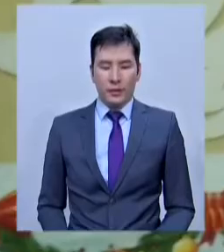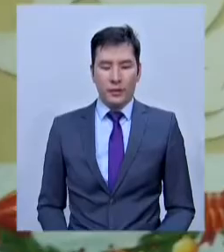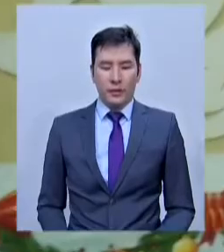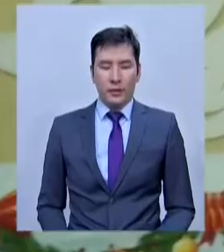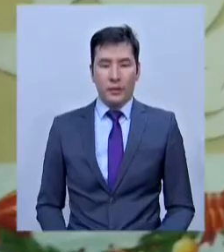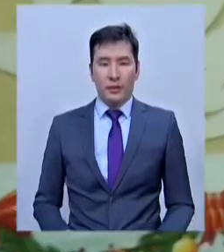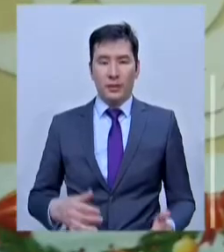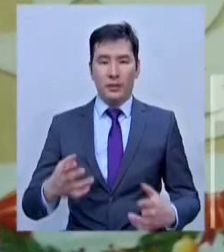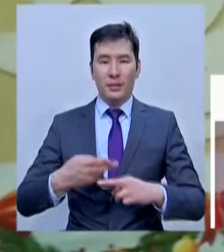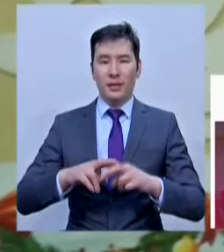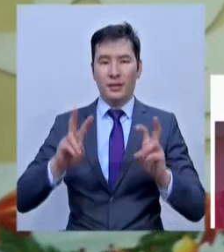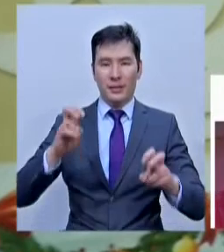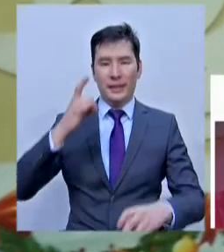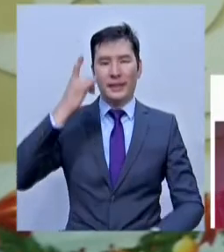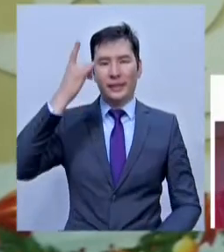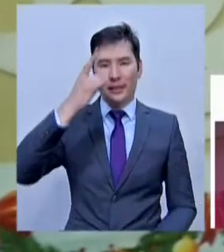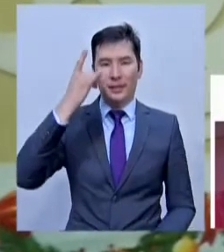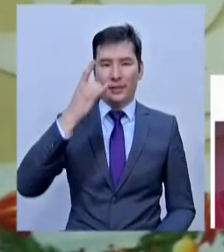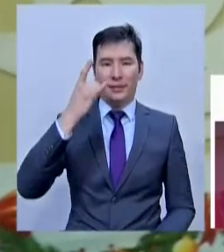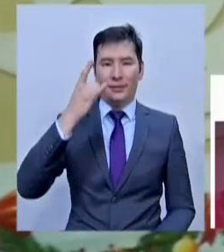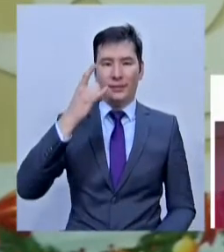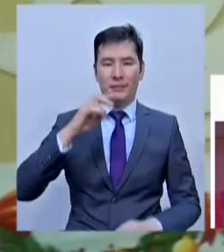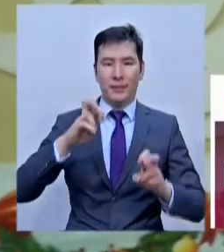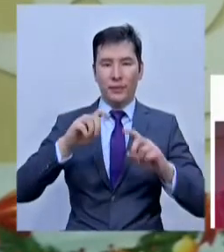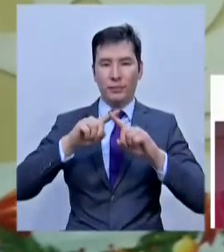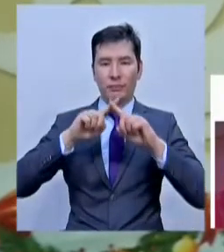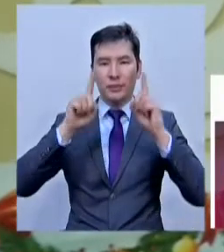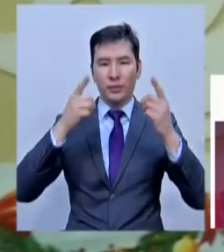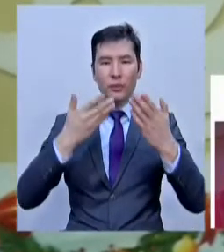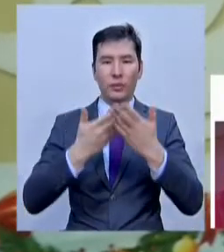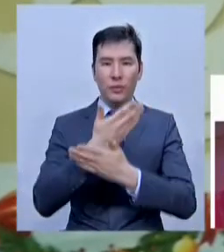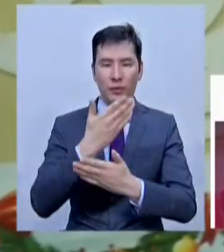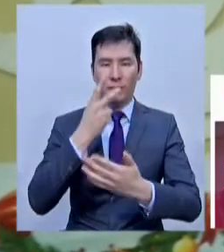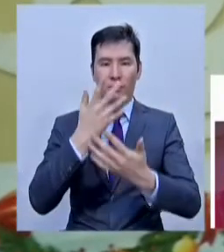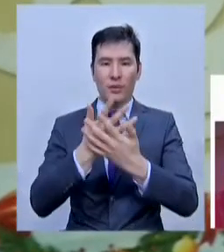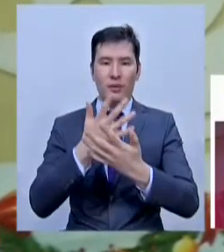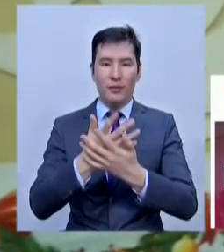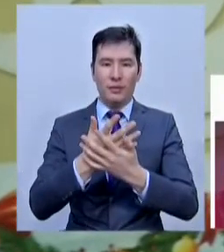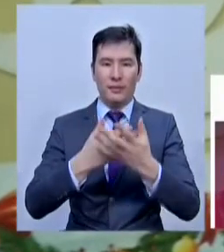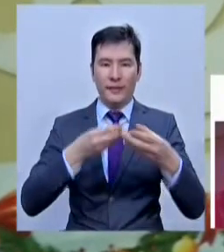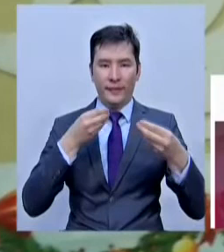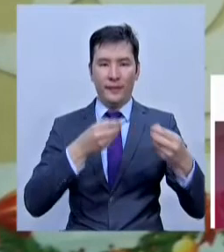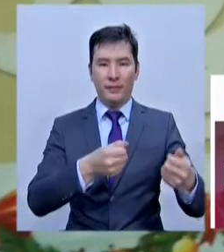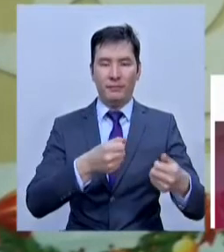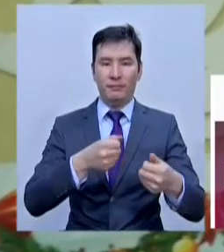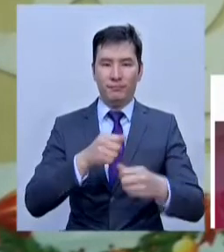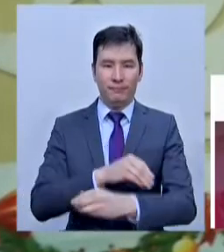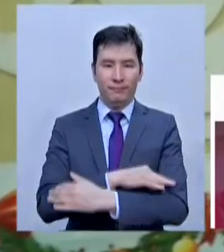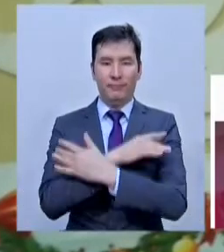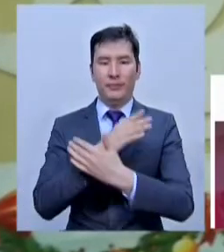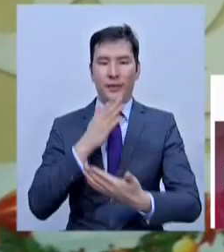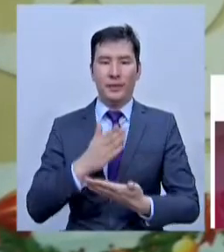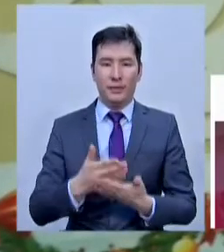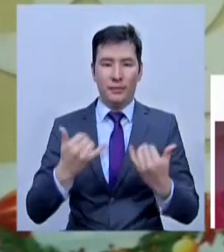Бұл ертегі жаңа интерпретацияда, жаңа режиссерлік шешіммен көрерменге жол тартуда. Аталмыш қойылым